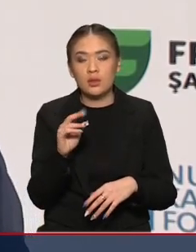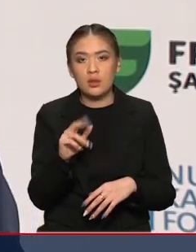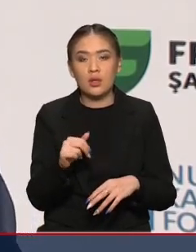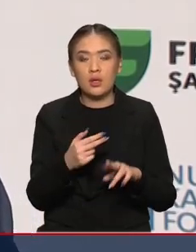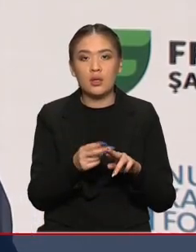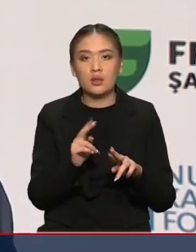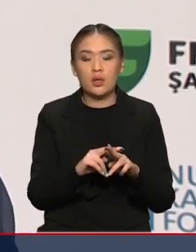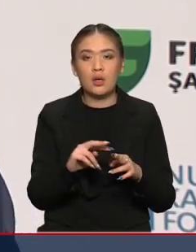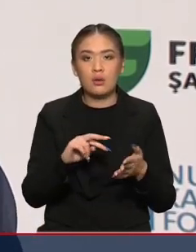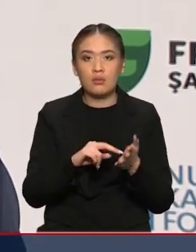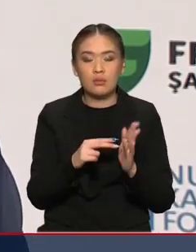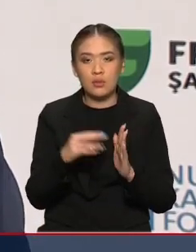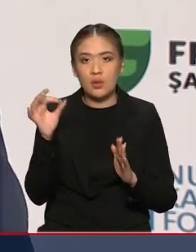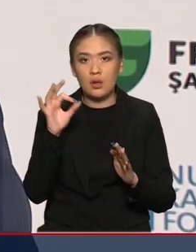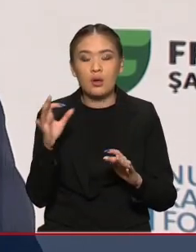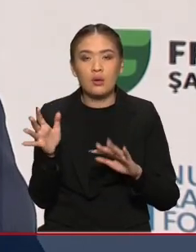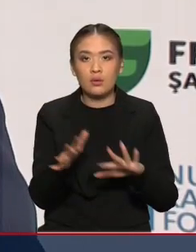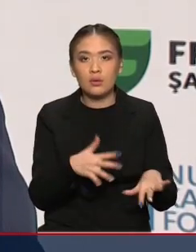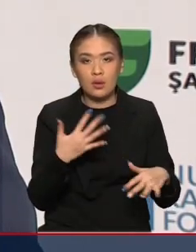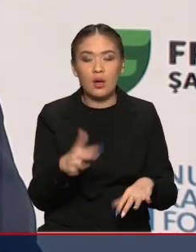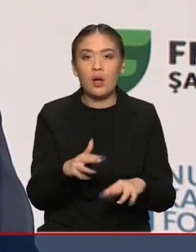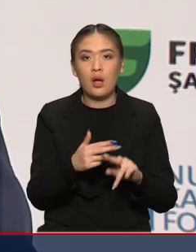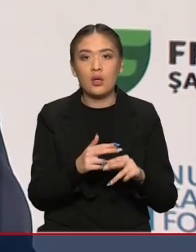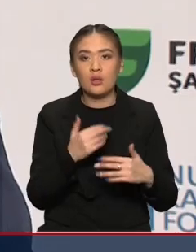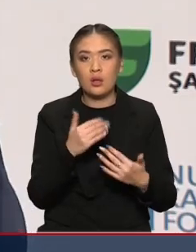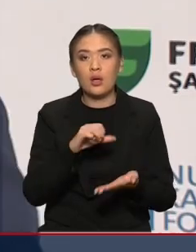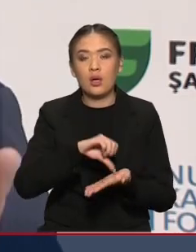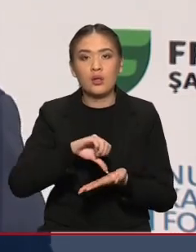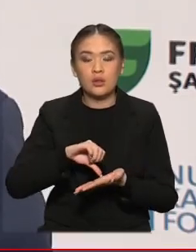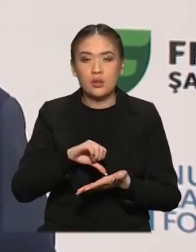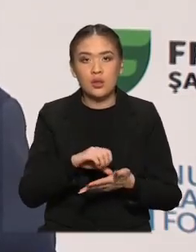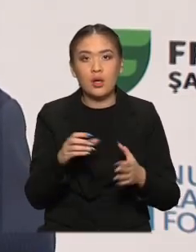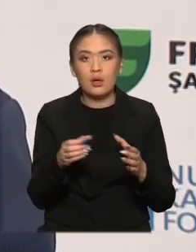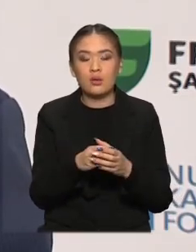программирование саласын өтеді. Және бұндағы қатысушылар командалық қатысушылар.